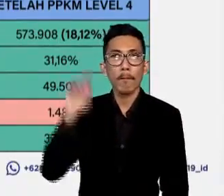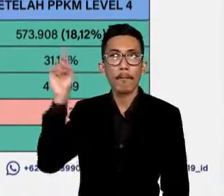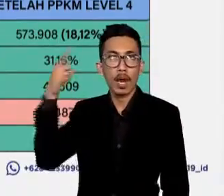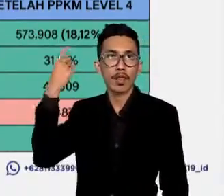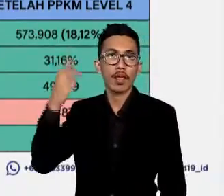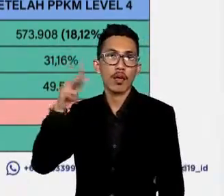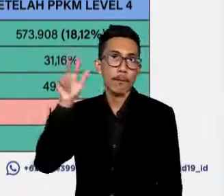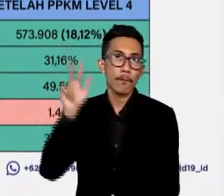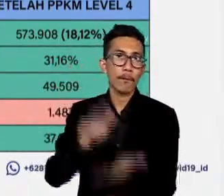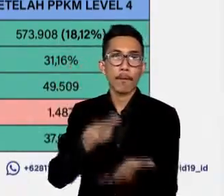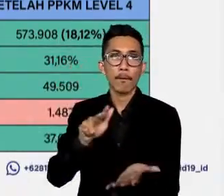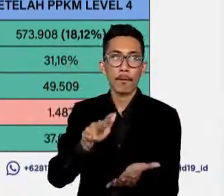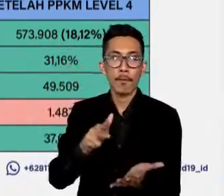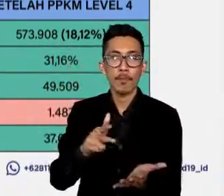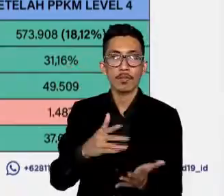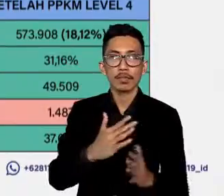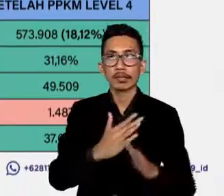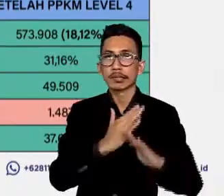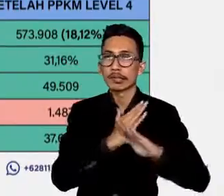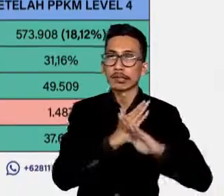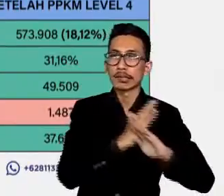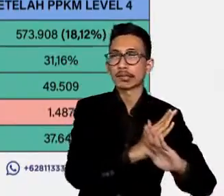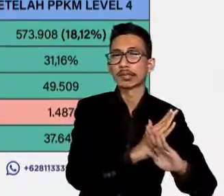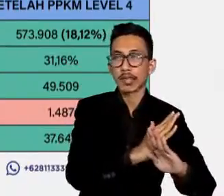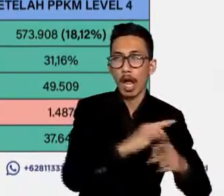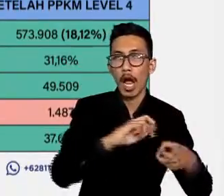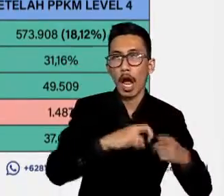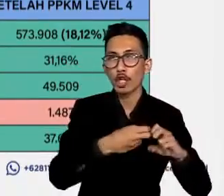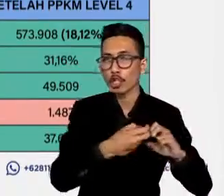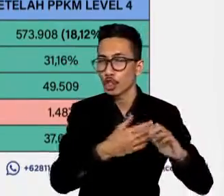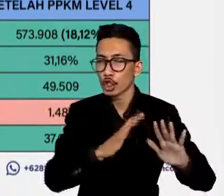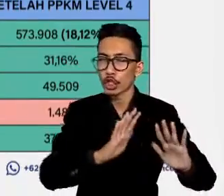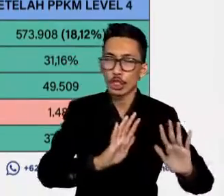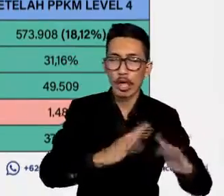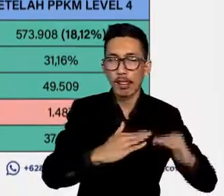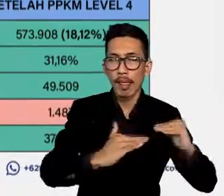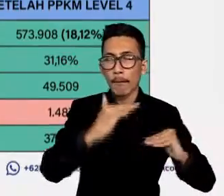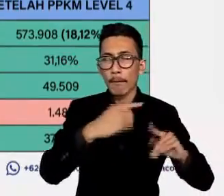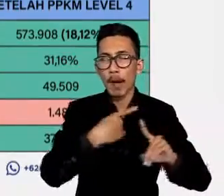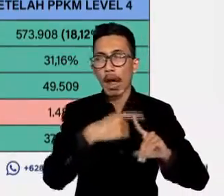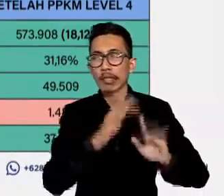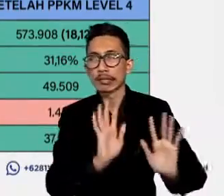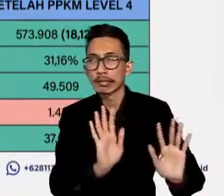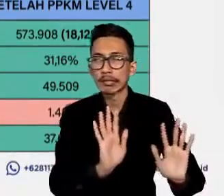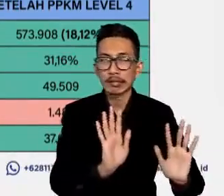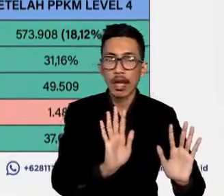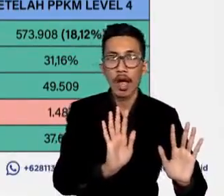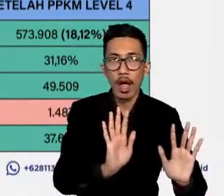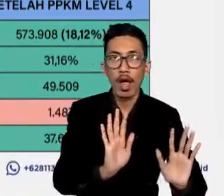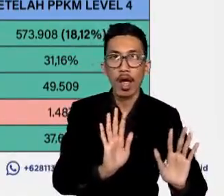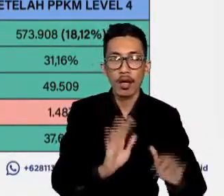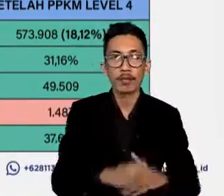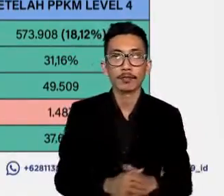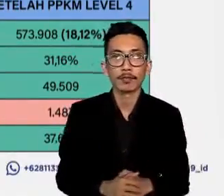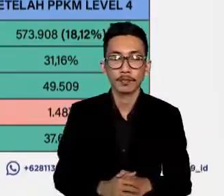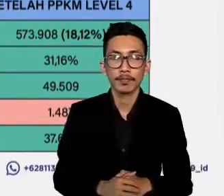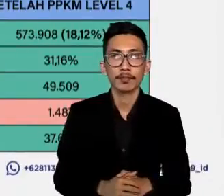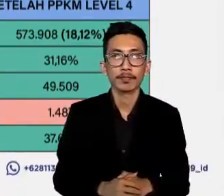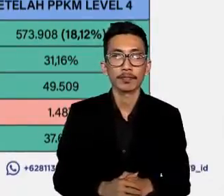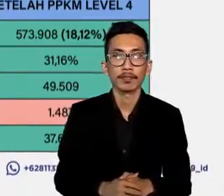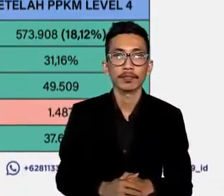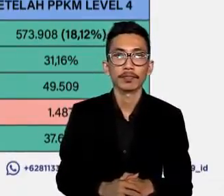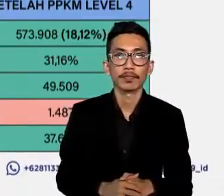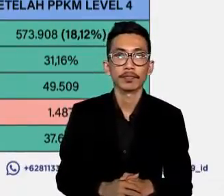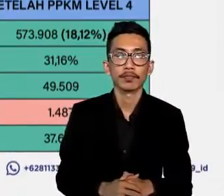untuk mengendalikan penambahan kasus semakin efektif pengendalian yang dilakukan maka hasilnya dapat semakin